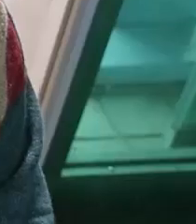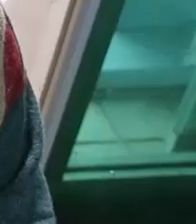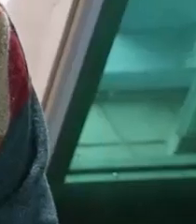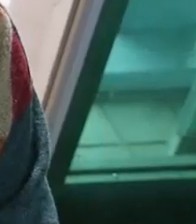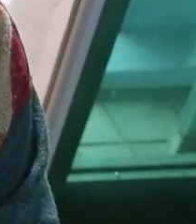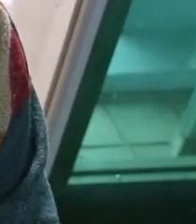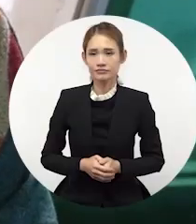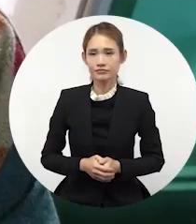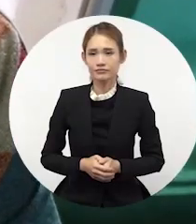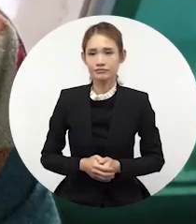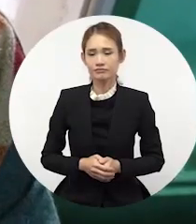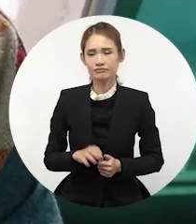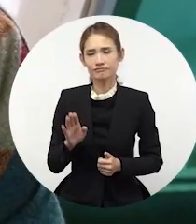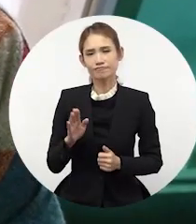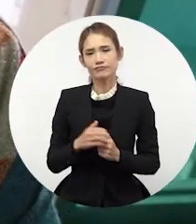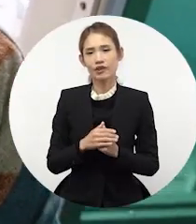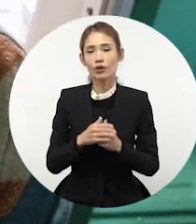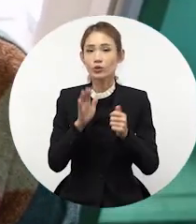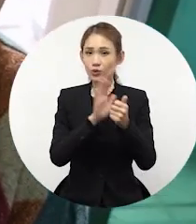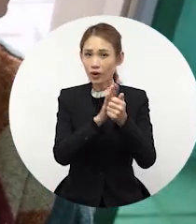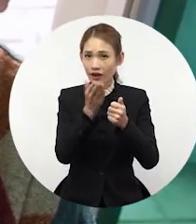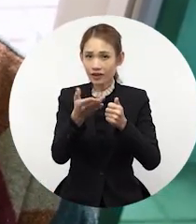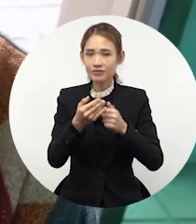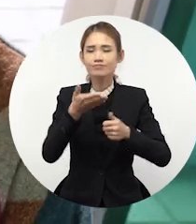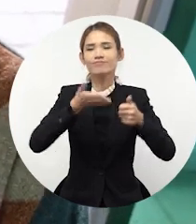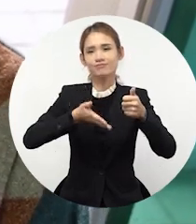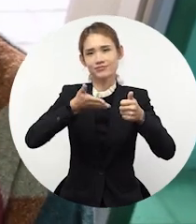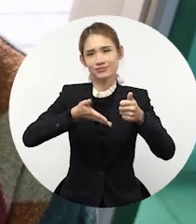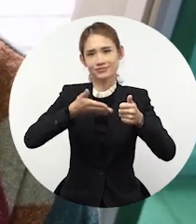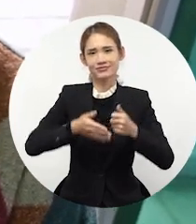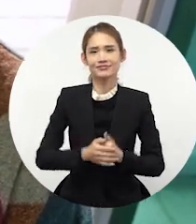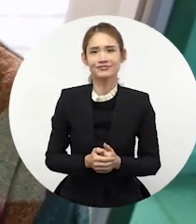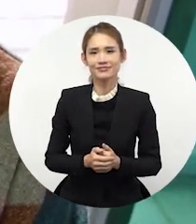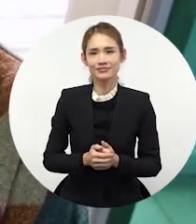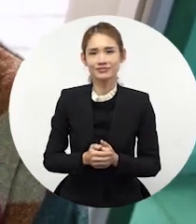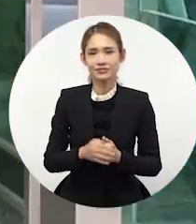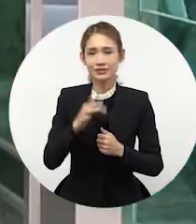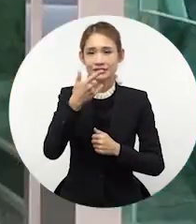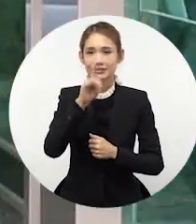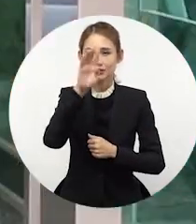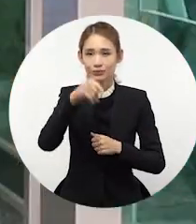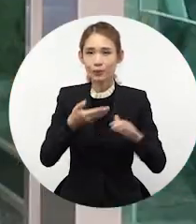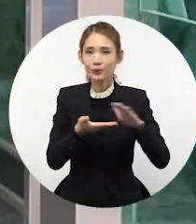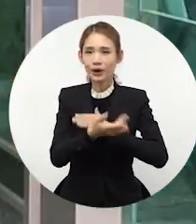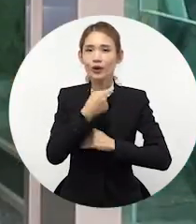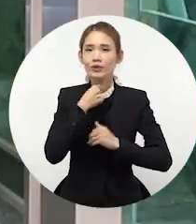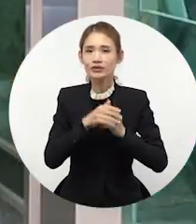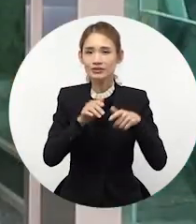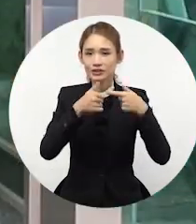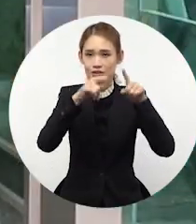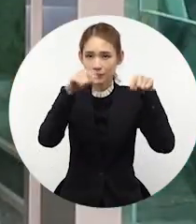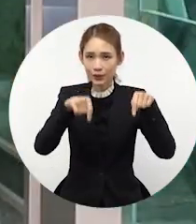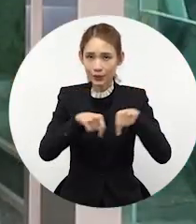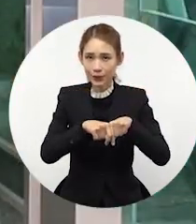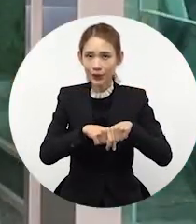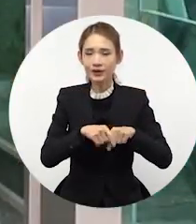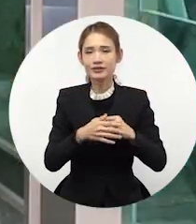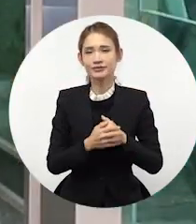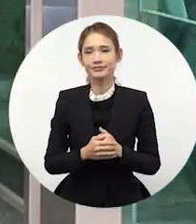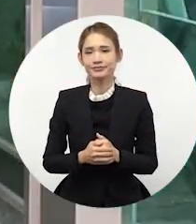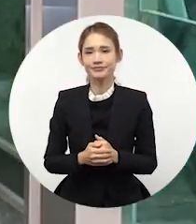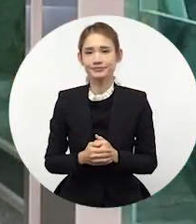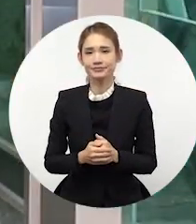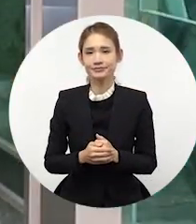휠체어 사용 장애인의 뒤쪽에서 공무원이 등장한다. 아, 네, 좀 부탁드릴게요. 네, 등본을 떼려고 하거든요. 휠체어 사용 장애인에게는